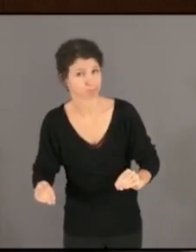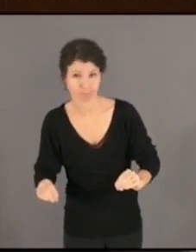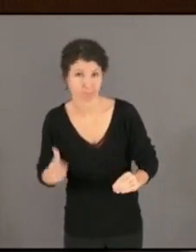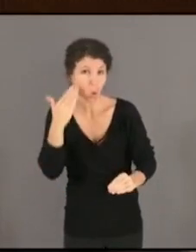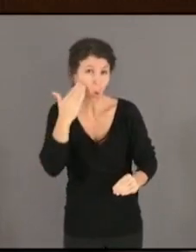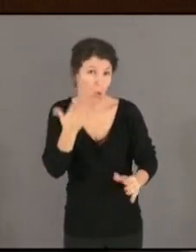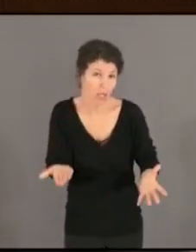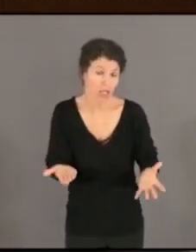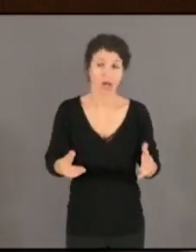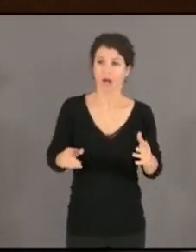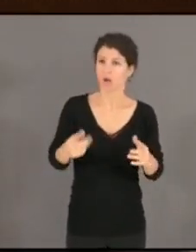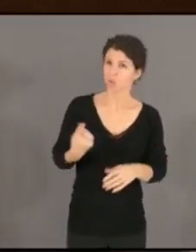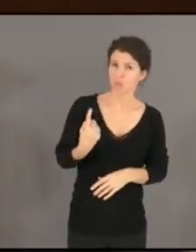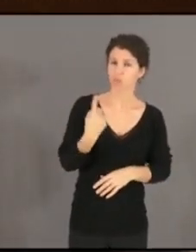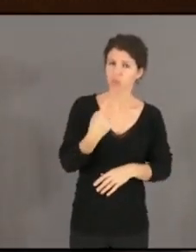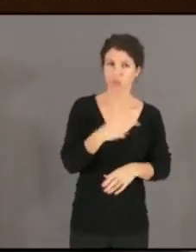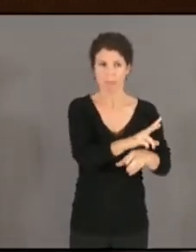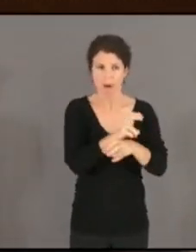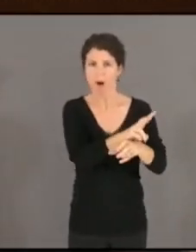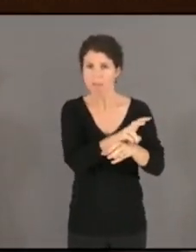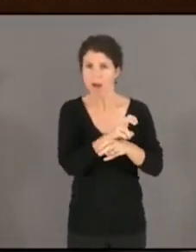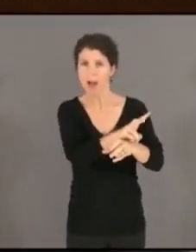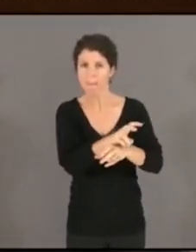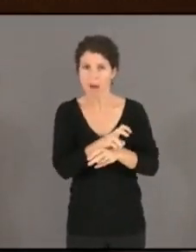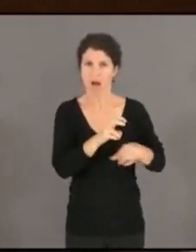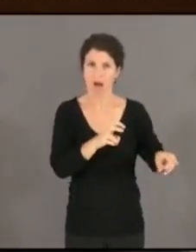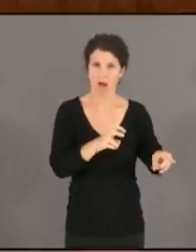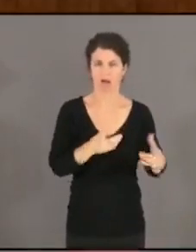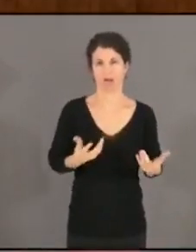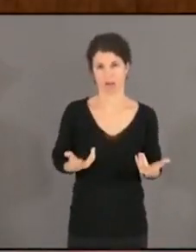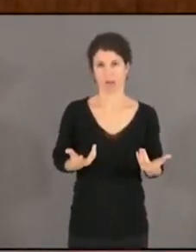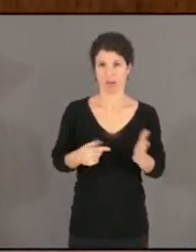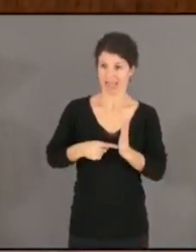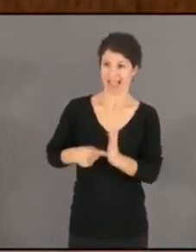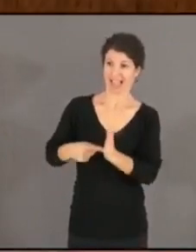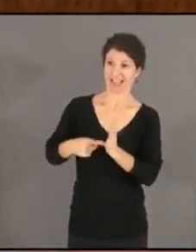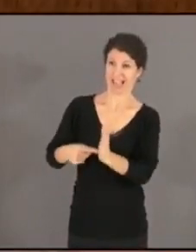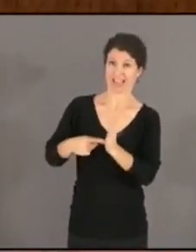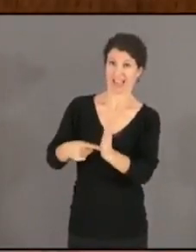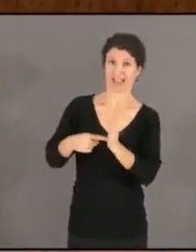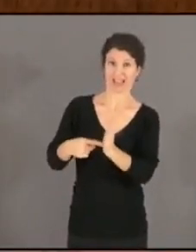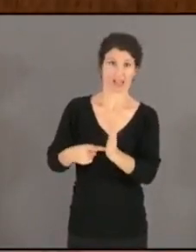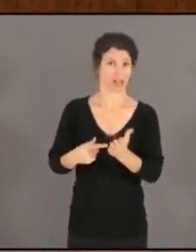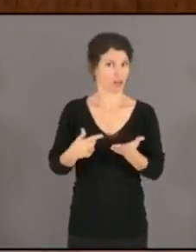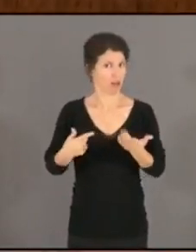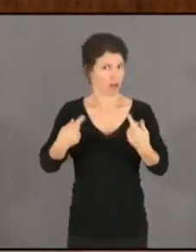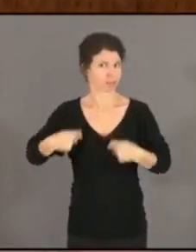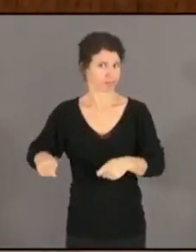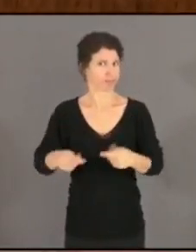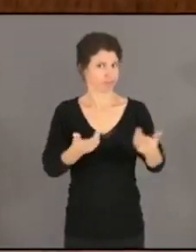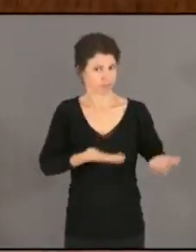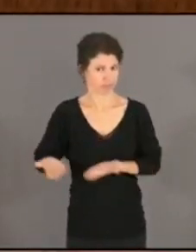recours à l'emprunt toujours important malgré un effort sur l'assainissement de la dette, ce que je vous accorde bien